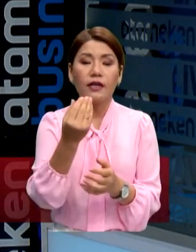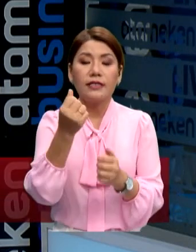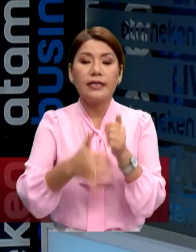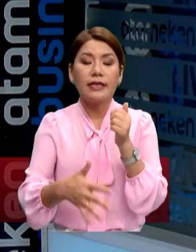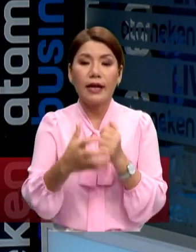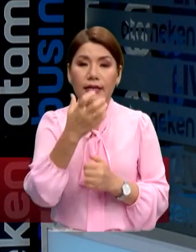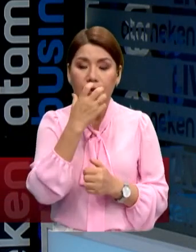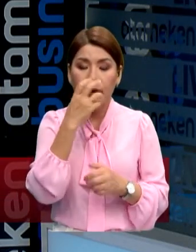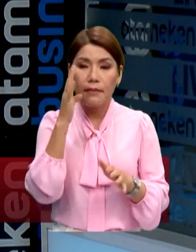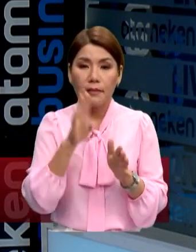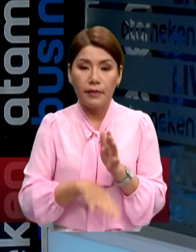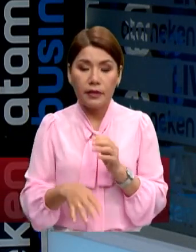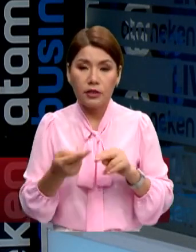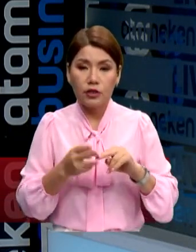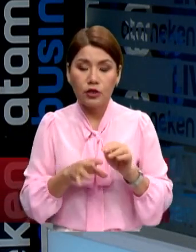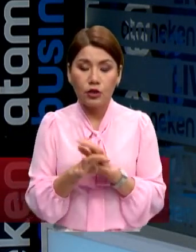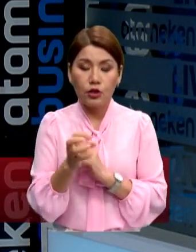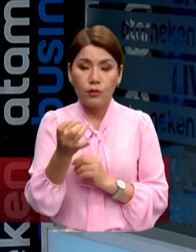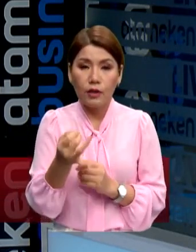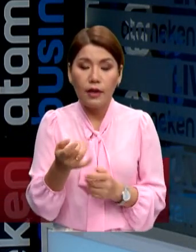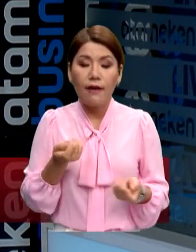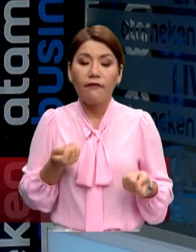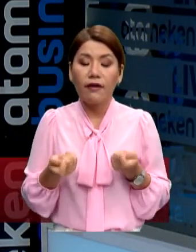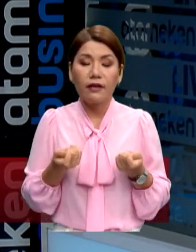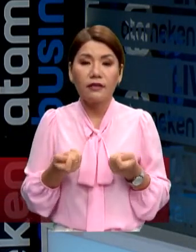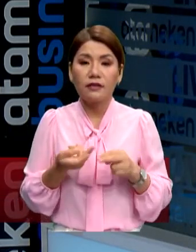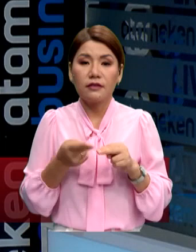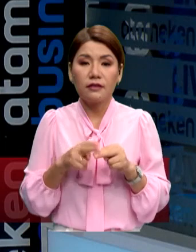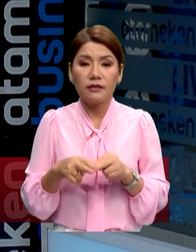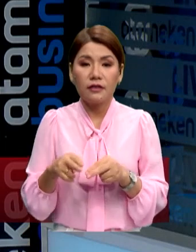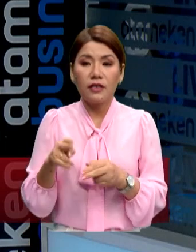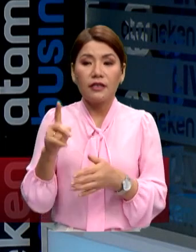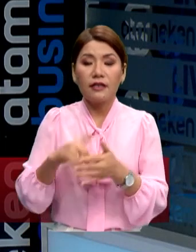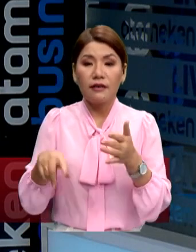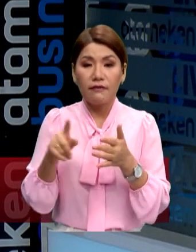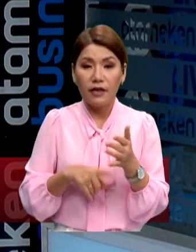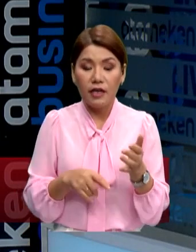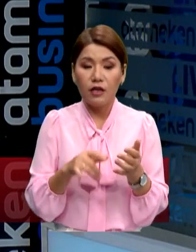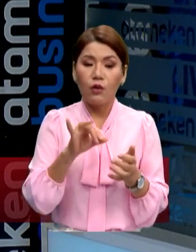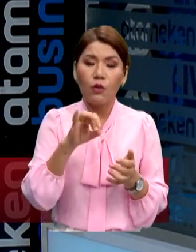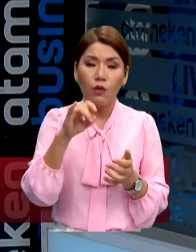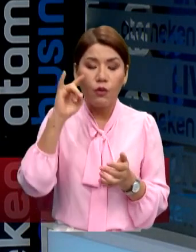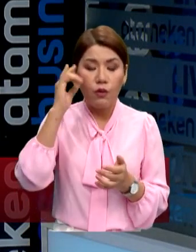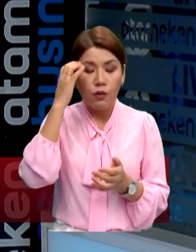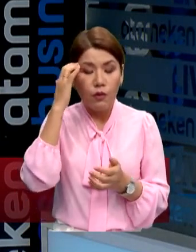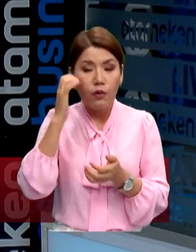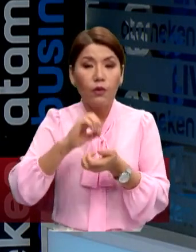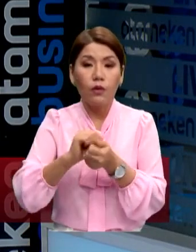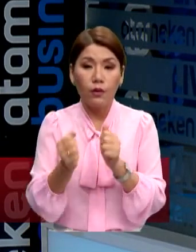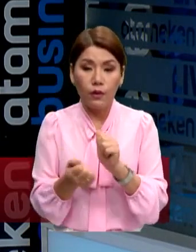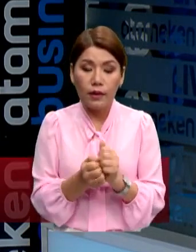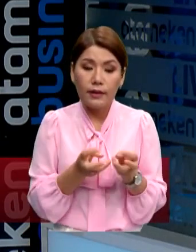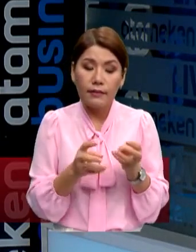централизованного тепла. Жители уже не надеются на помощь властей и запасаются дровами и углем. Реконструкция теплосетей здесь опять отложена